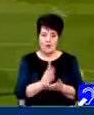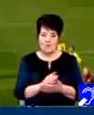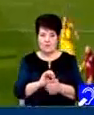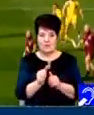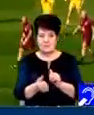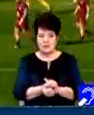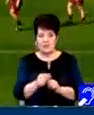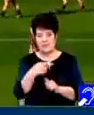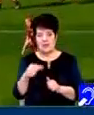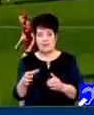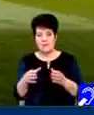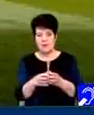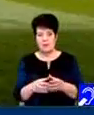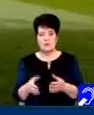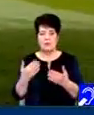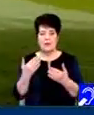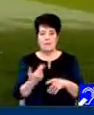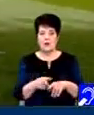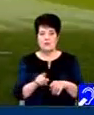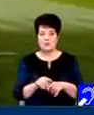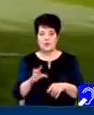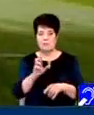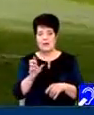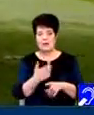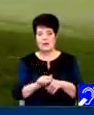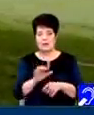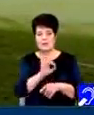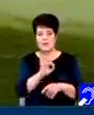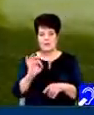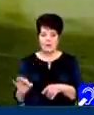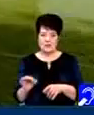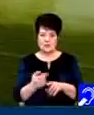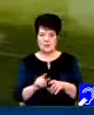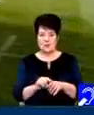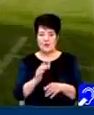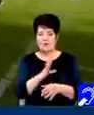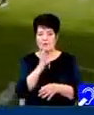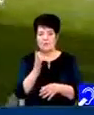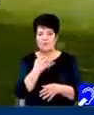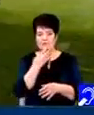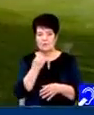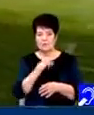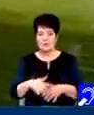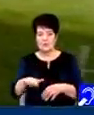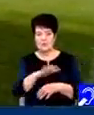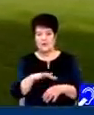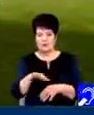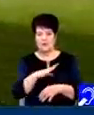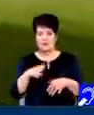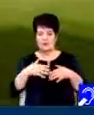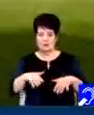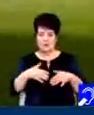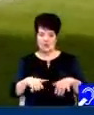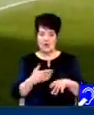transformat. În cealaltă partidă, la pauză, Belgia conducea cu un neverosimil 15-0 și stejarii începeau să viseze frumos, deși pe teren erau dominați de georgieni,